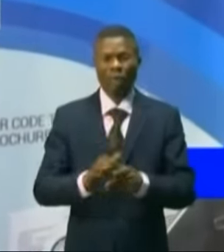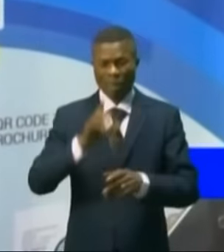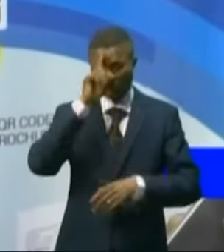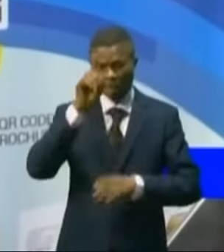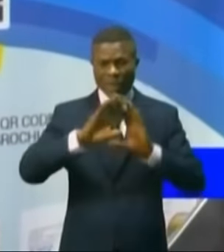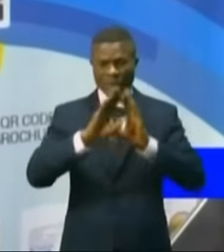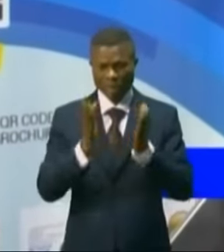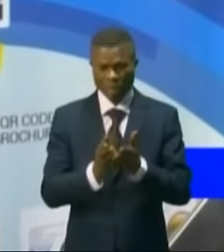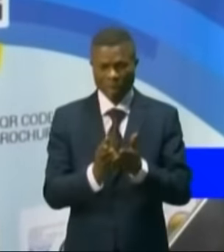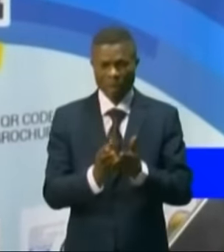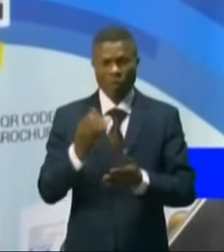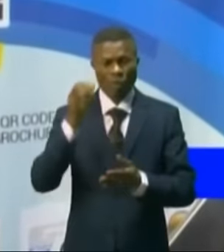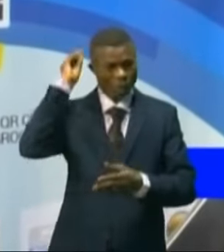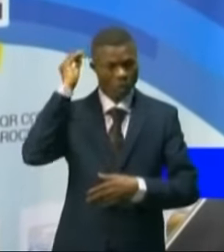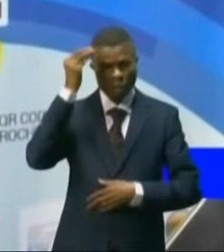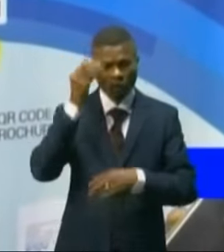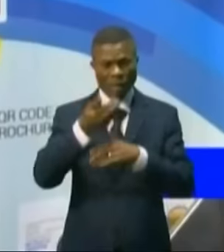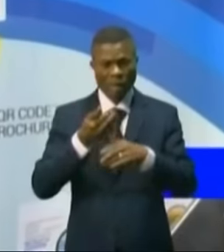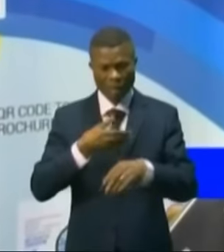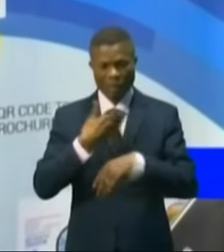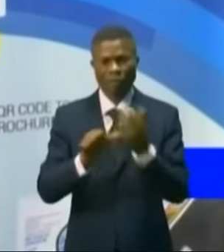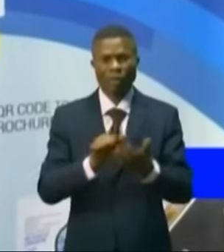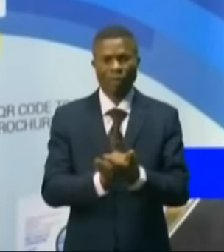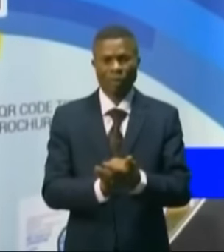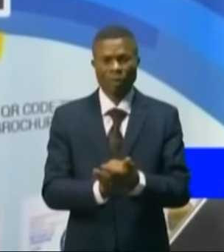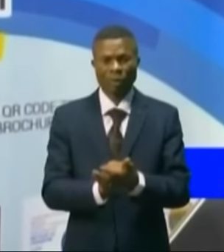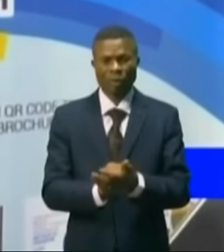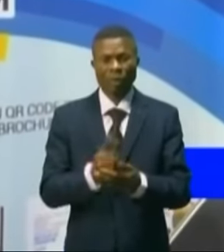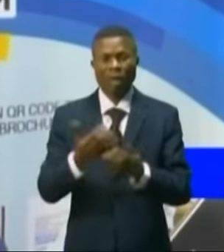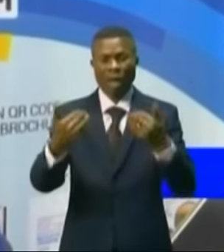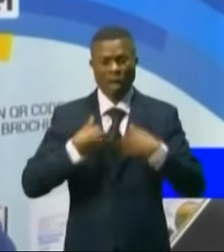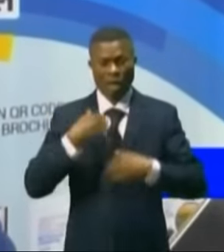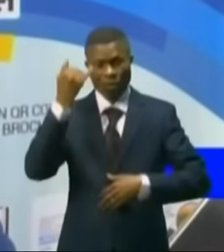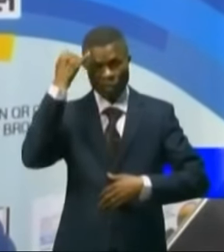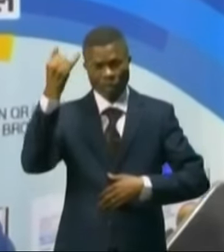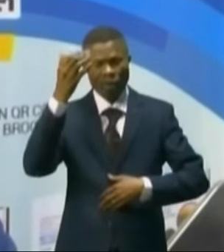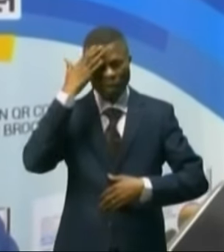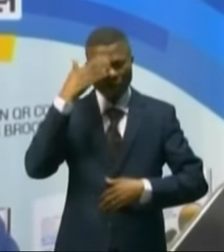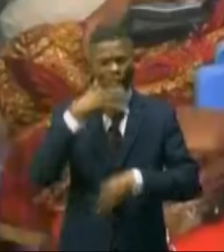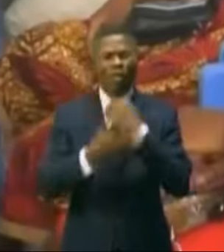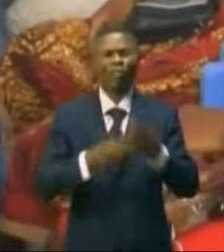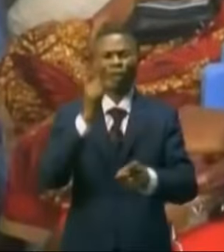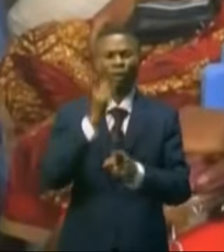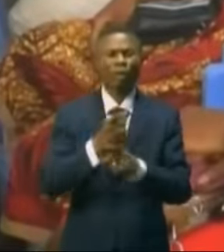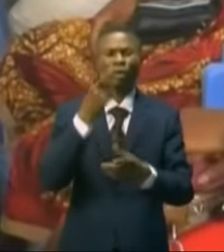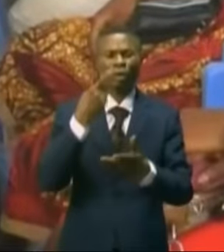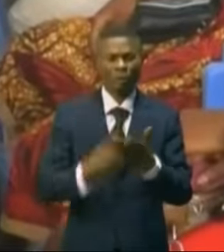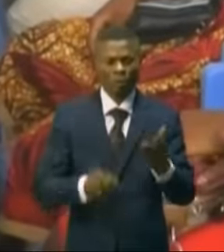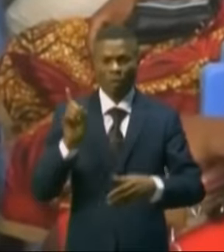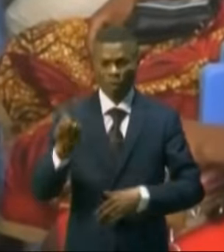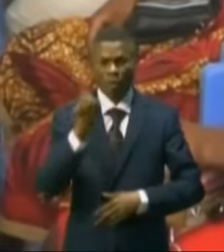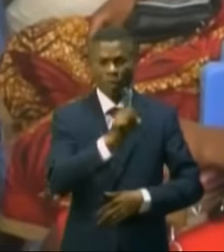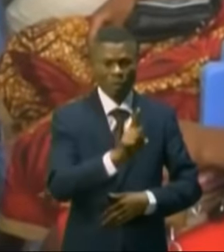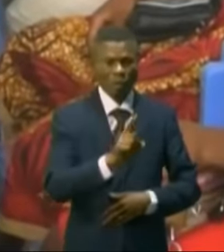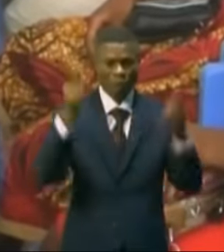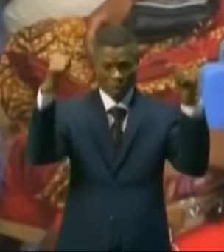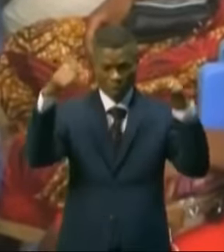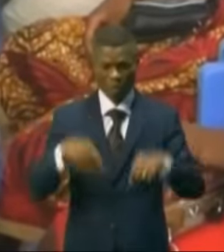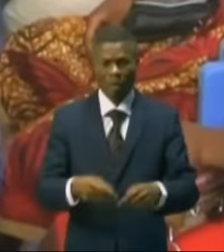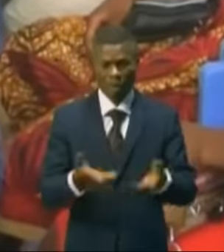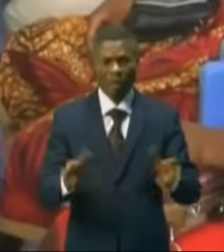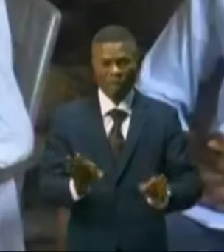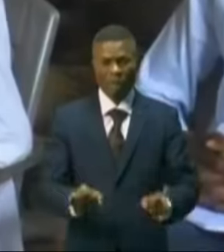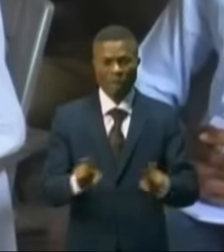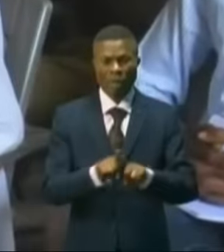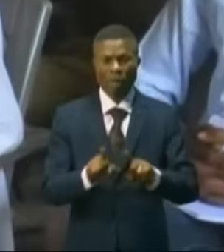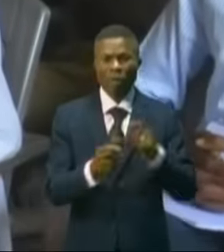est revenue. Avoir un projet, avoir une idée, savoir qu'est-ce que l'on veut. En fait, chacun de nous vient sur cette terre comme un